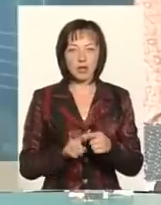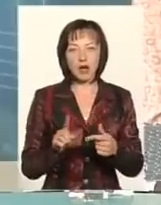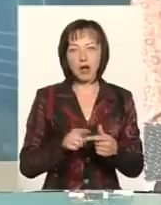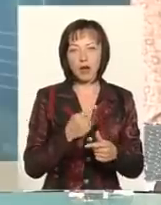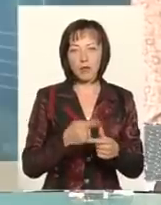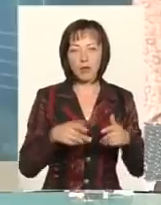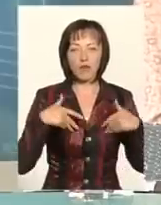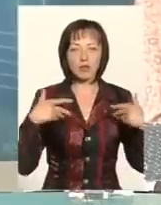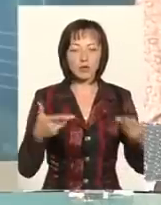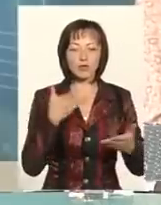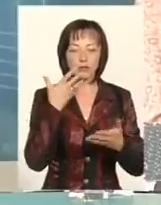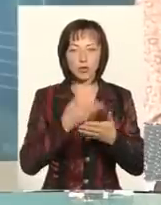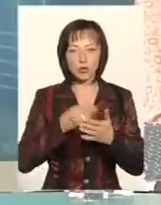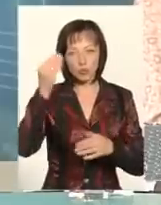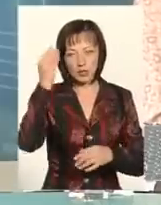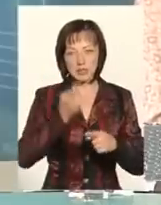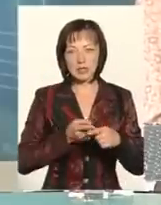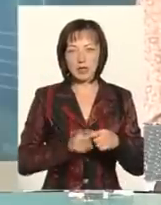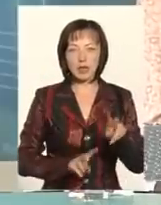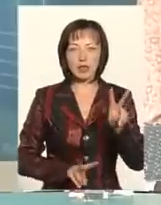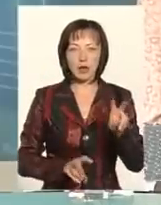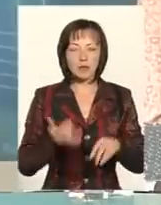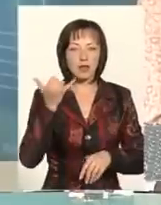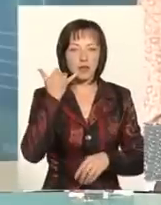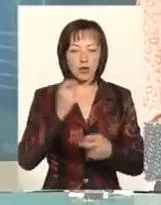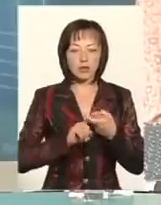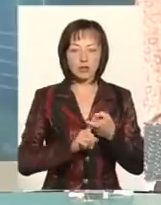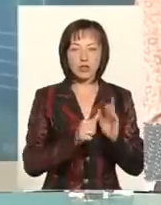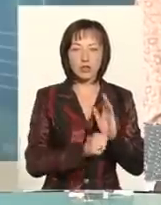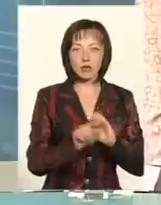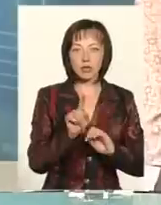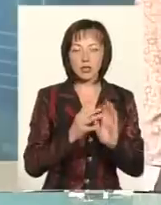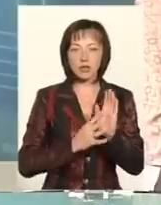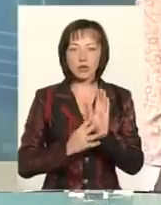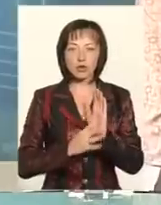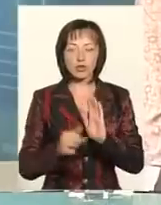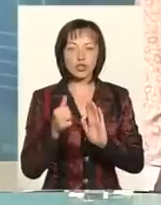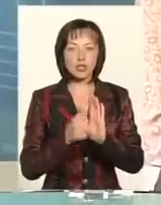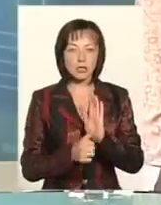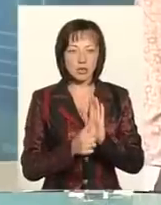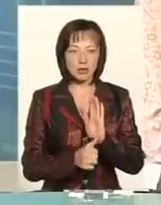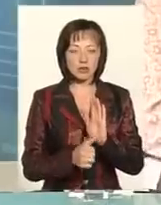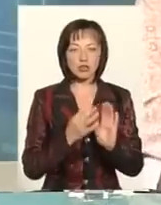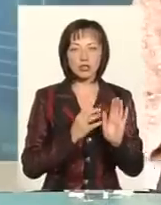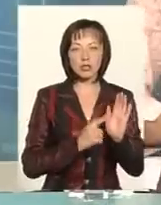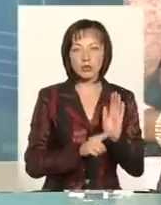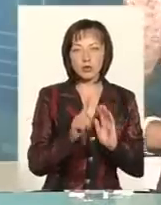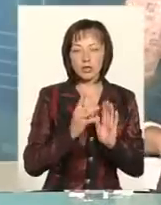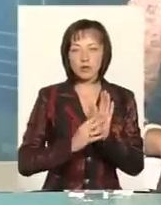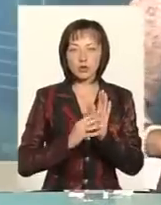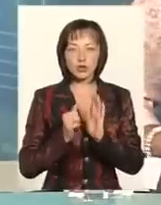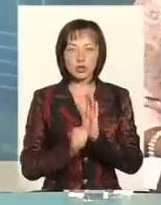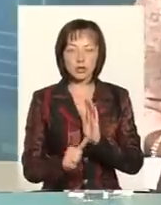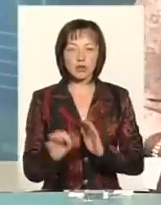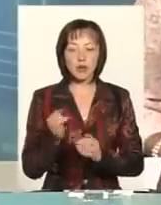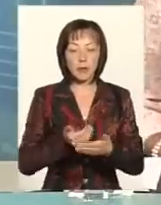висловлювати свої думки із зазначеної теми телефон для зв'язку 619060 619060